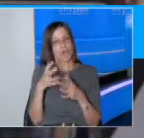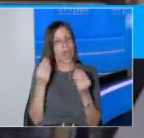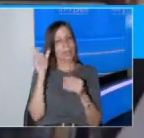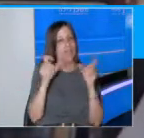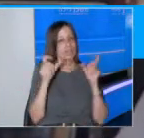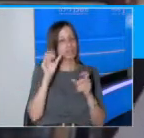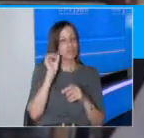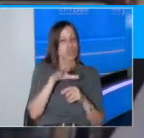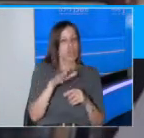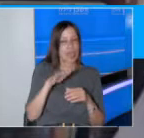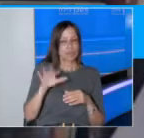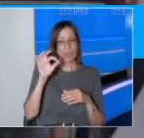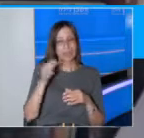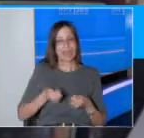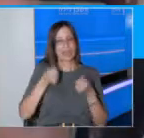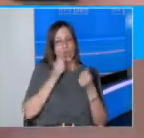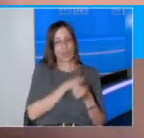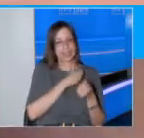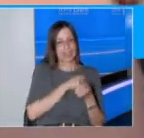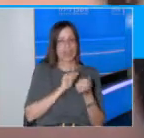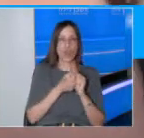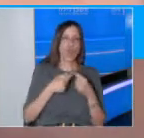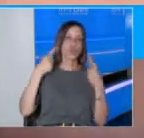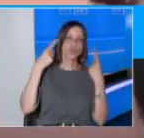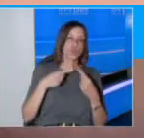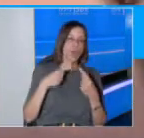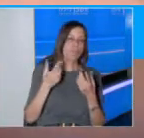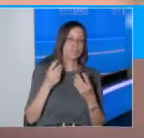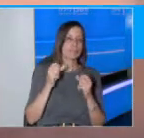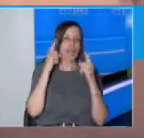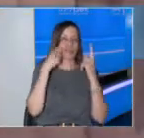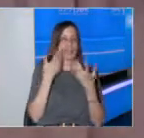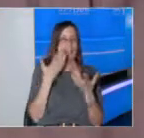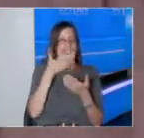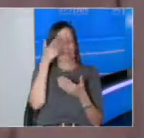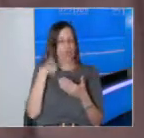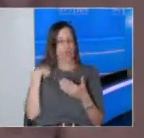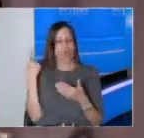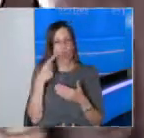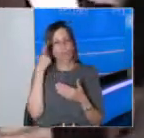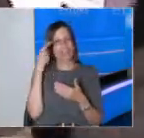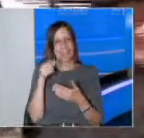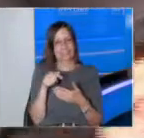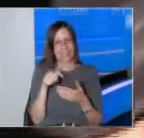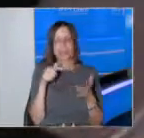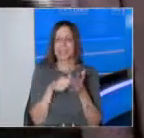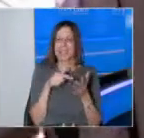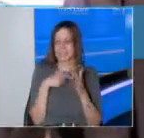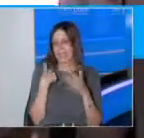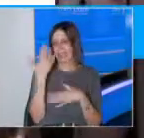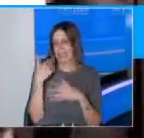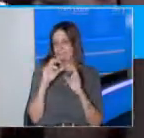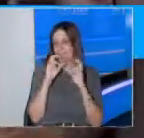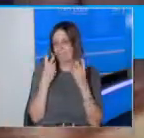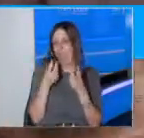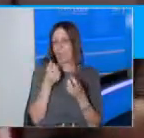את הילדים שלהם לחינוך דתי, או לחלופין יום אחד יתעוררו ויגידו, איך העלימו איתנו, העלימו מאיתנו את כל המידע הזה. ולכן, לו הייתי הפורום